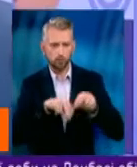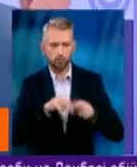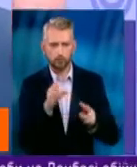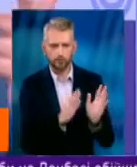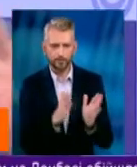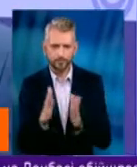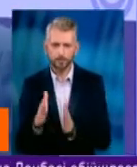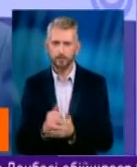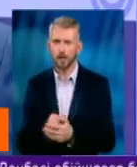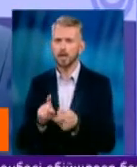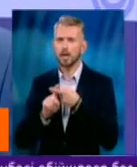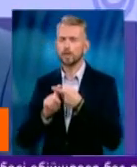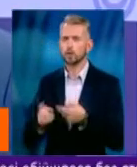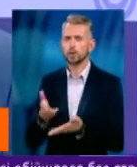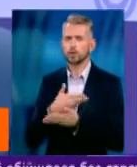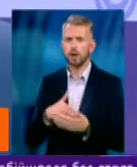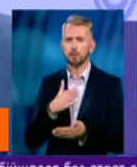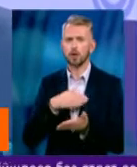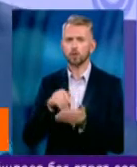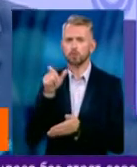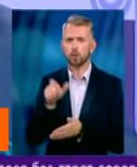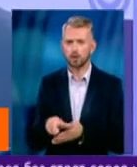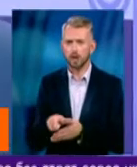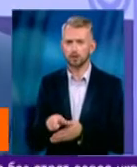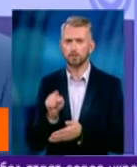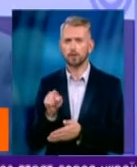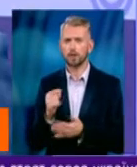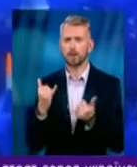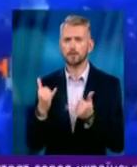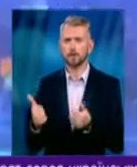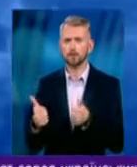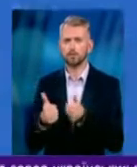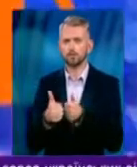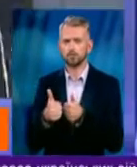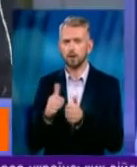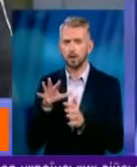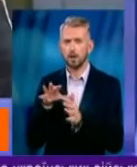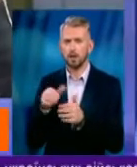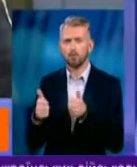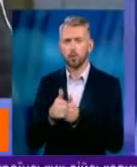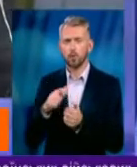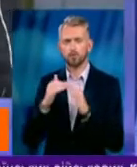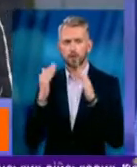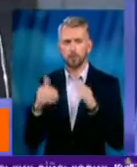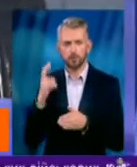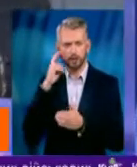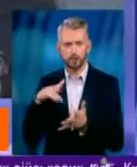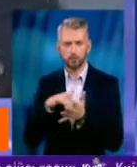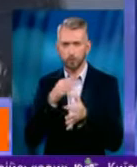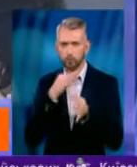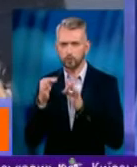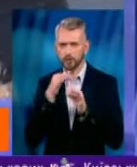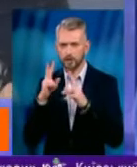лінійку. Пане Миколо, на зв'язку зараз зі студією Оксана Цибуля. Зараз вона поруч з приміщенням Київського міського